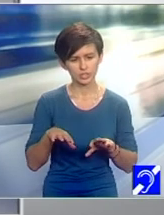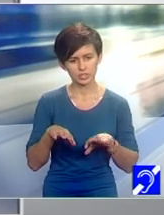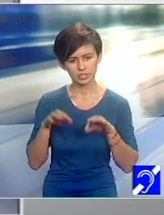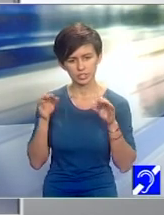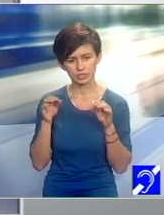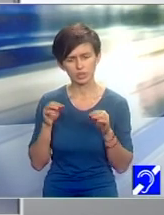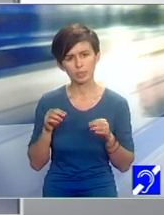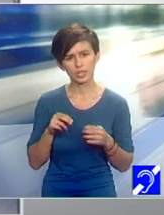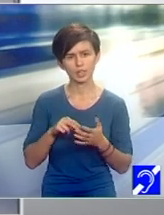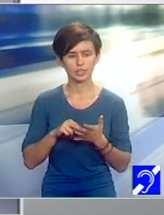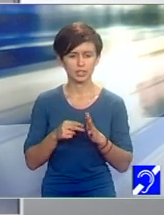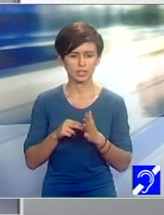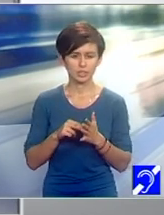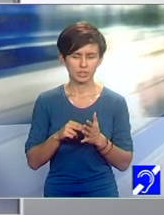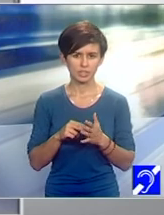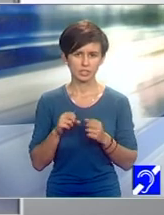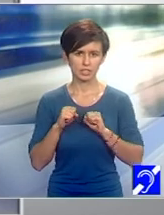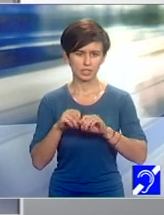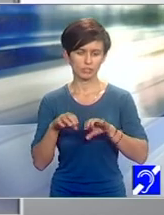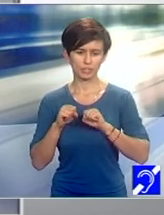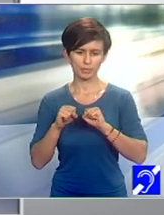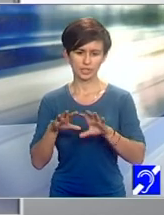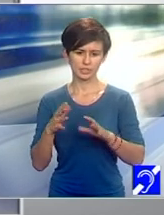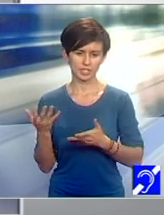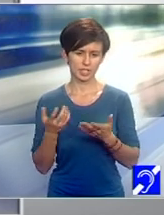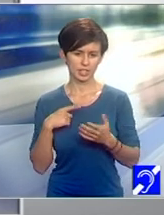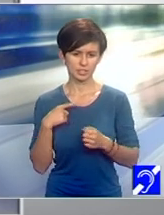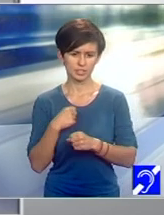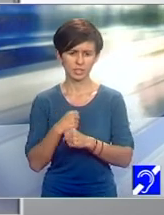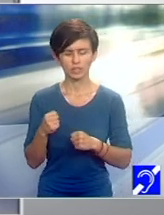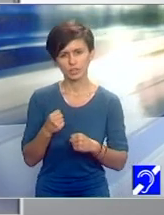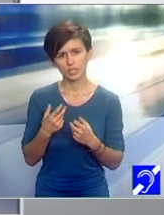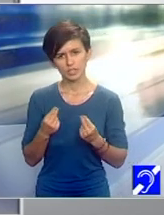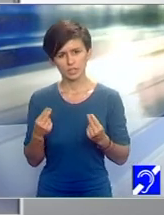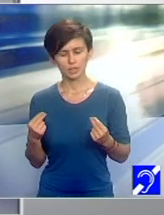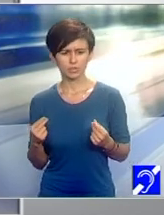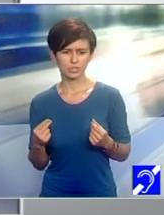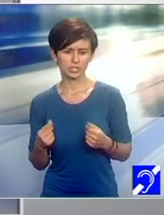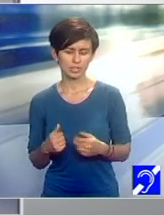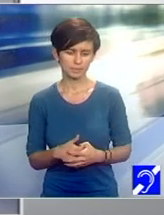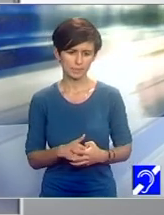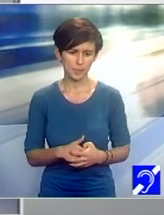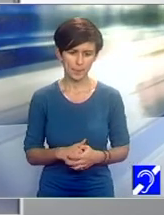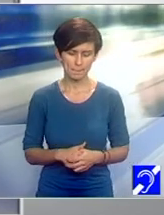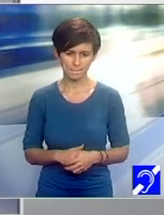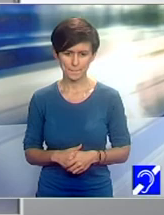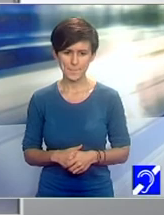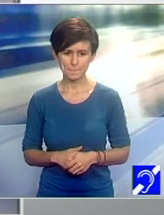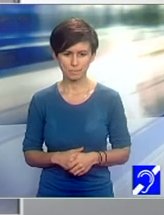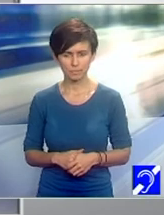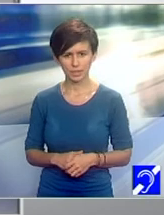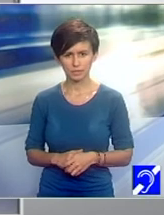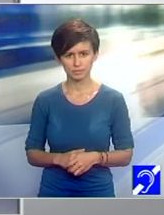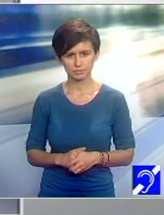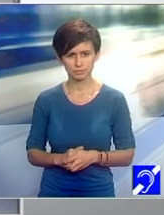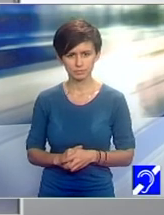prelucreze informațiile, foarte multe de altfel care se află într-un muzeu, să le prelucreze, să le interiorizeze și după aceea, revenind